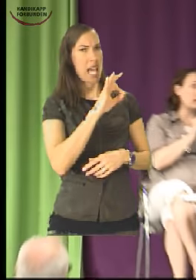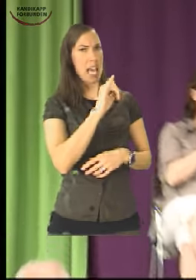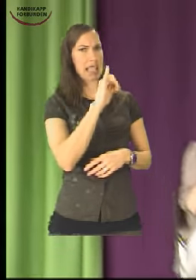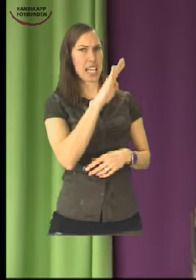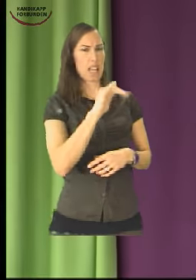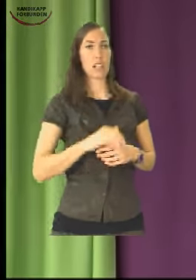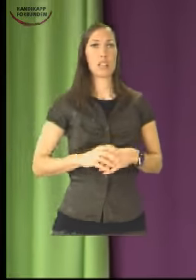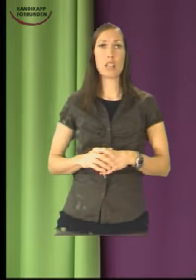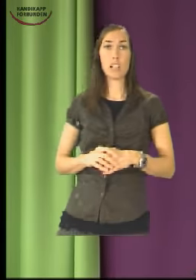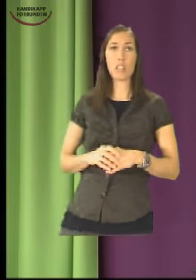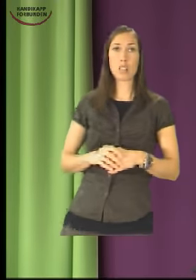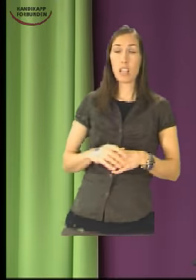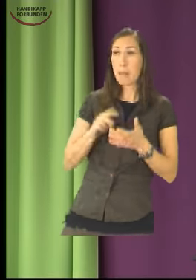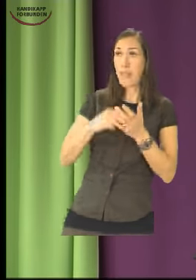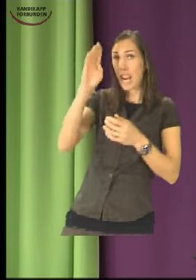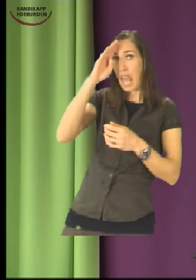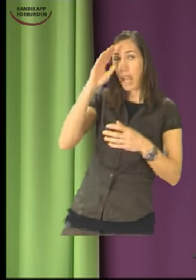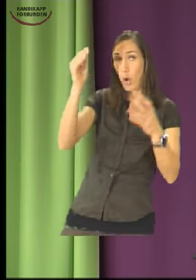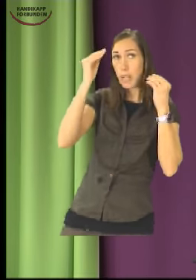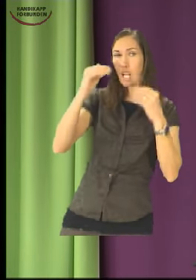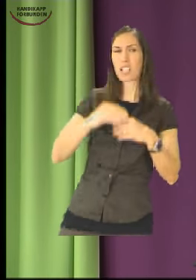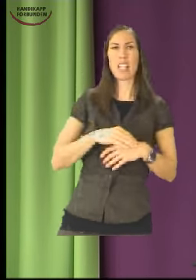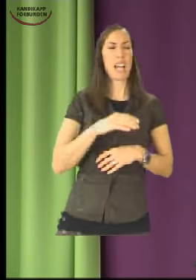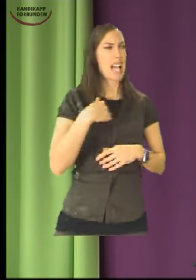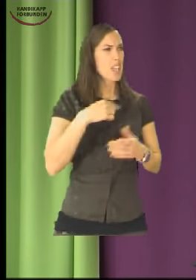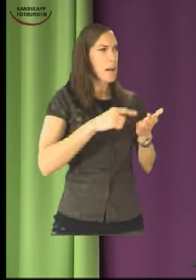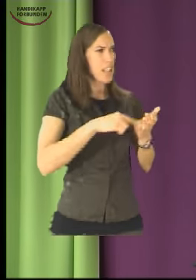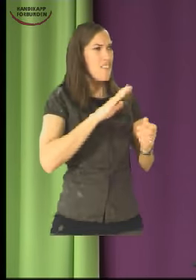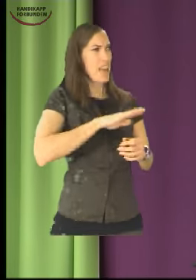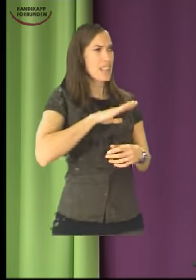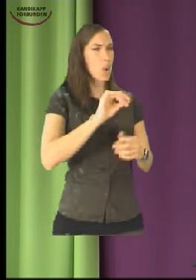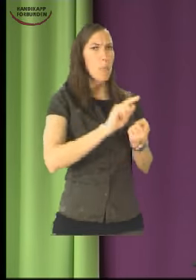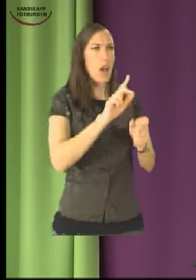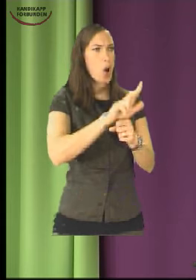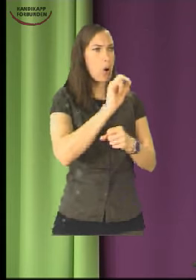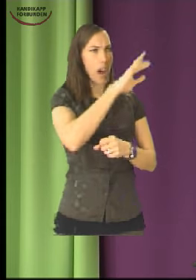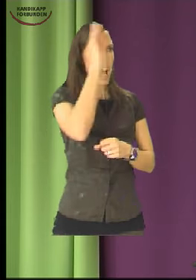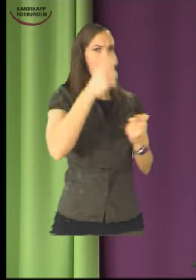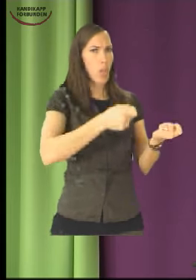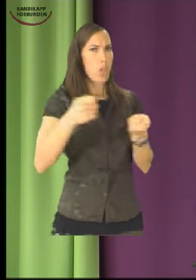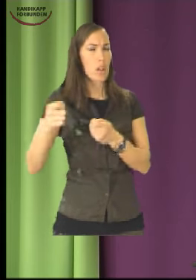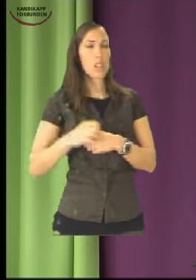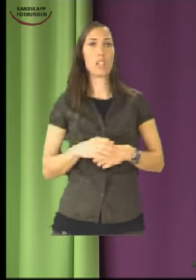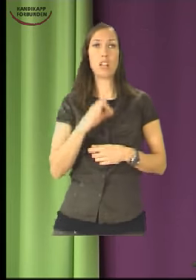Läkarutbildningen. Nej, med att de får vänta när de blir 18 år på specialistbehandling. Det är ett problem.